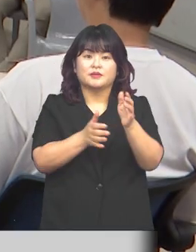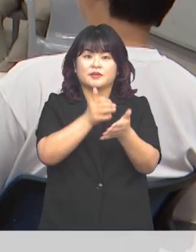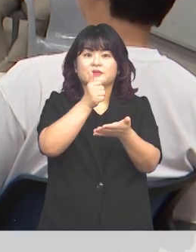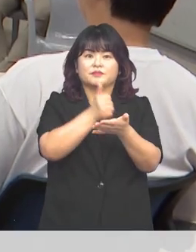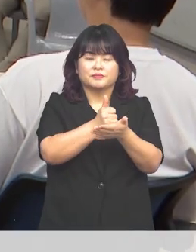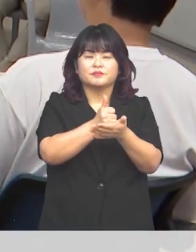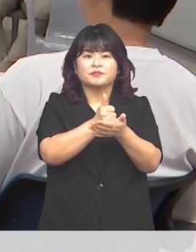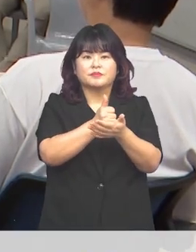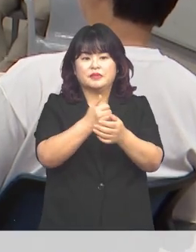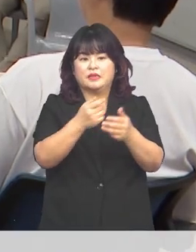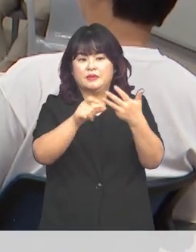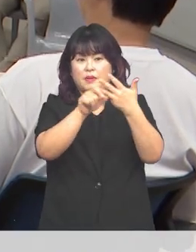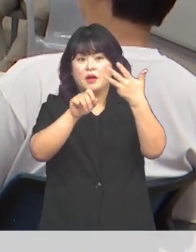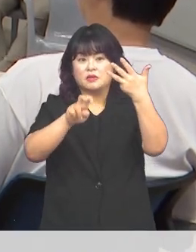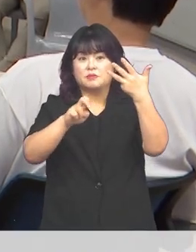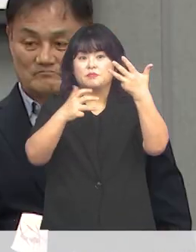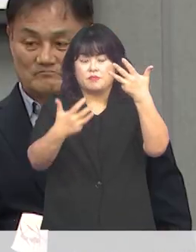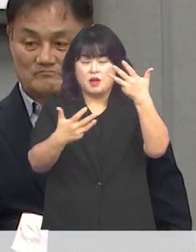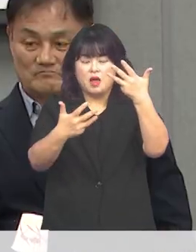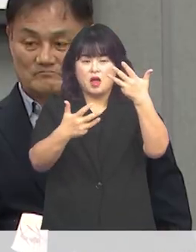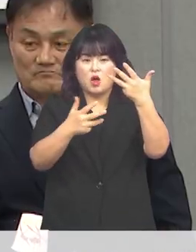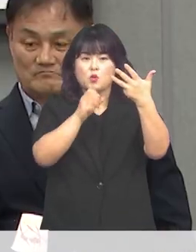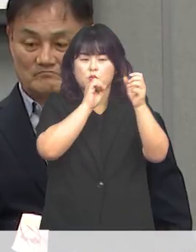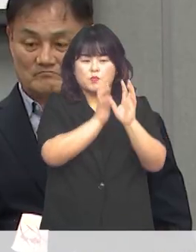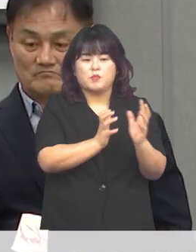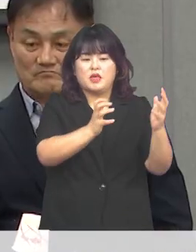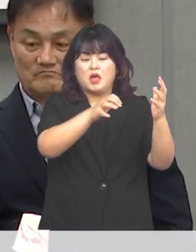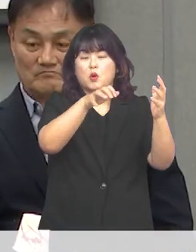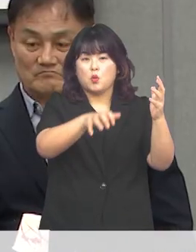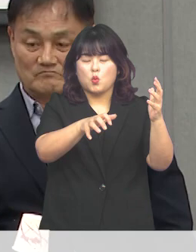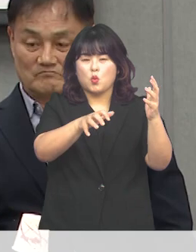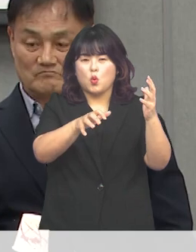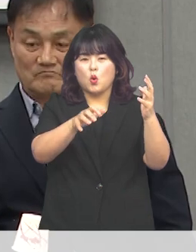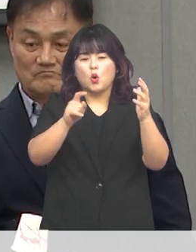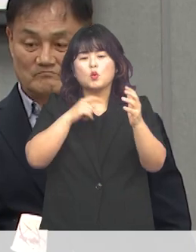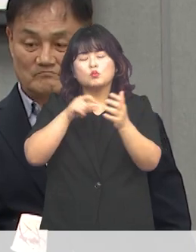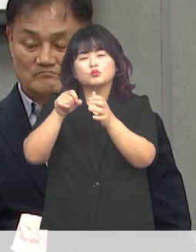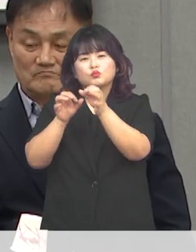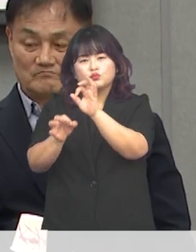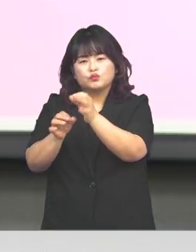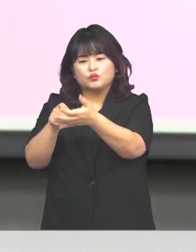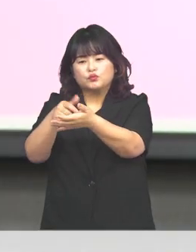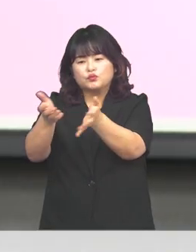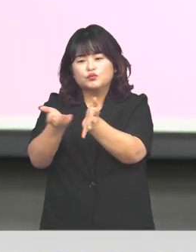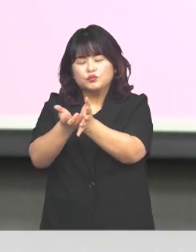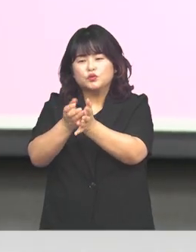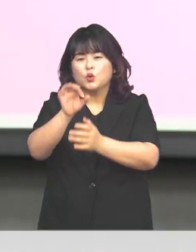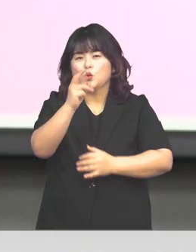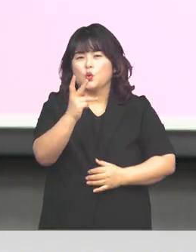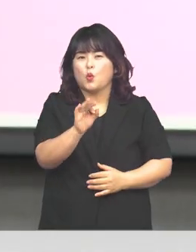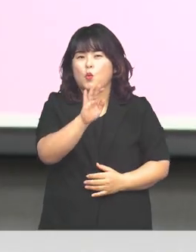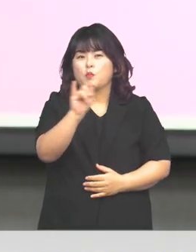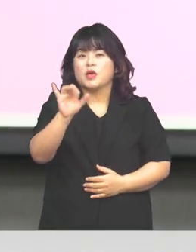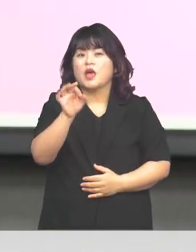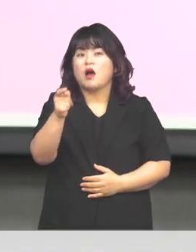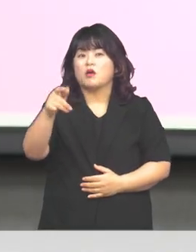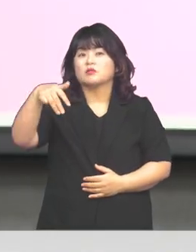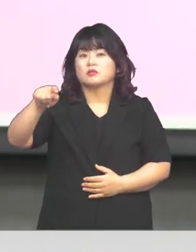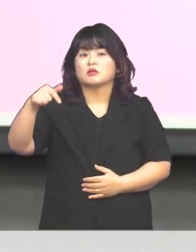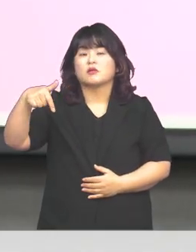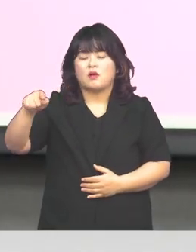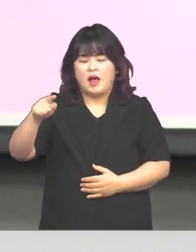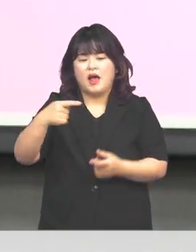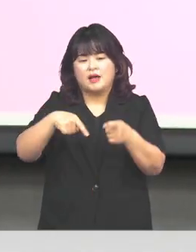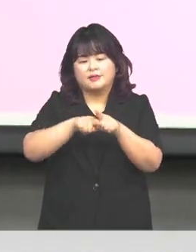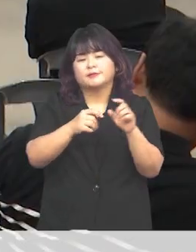이상일 용인특례시장은 지난 28일 미르스타디움 내 인터뷰실에서 용인시 시민프로축구단 공식 서포터즈 용비어천가 회원들과